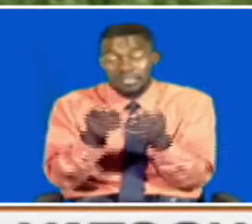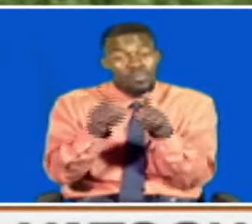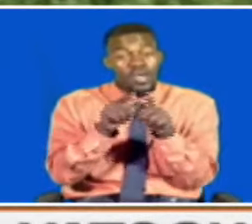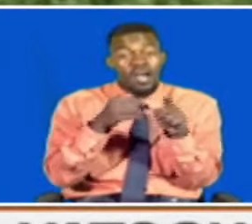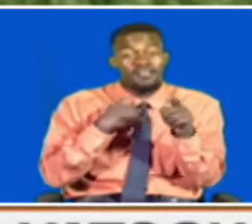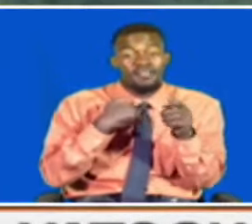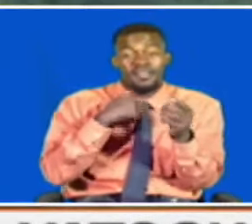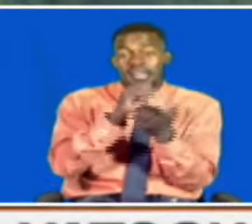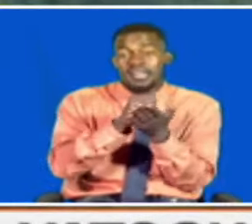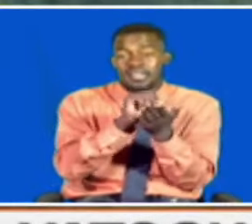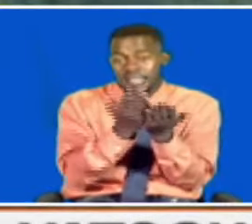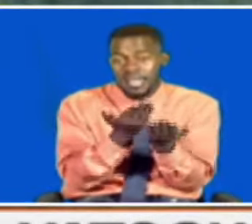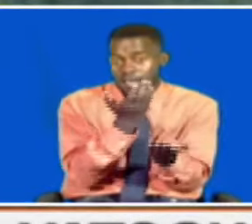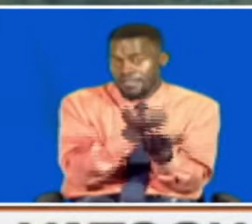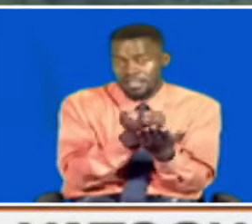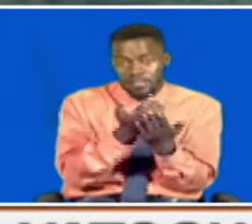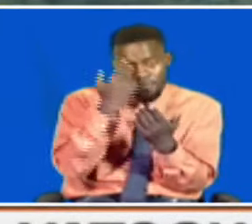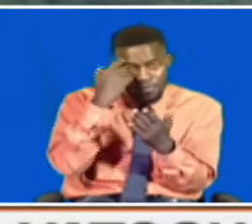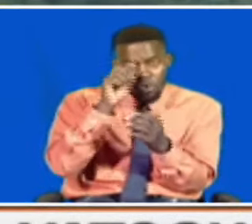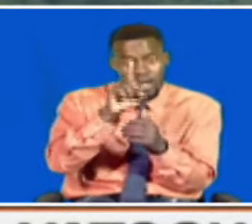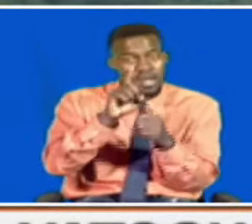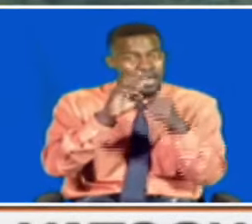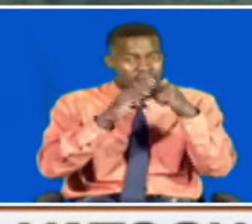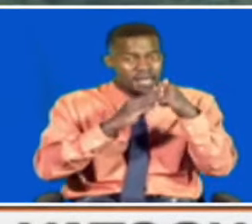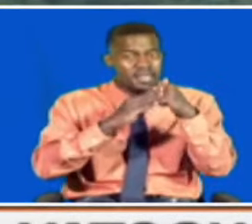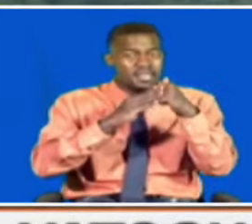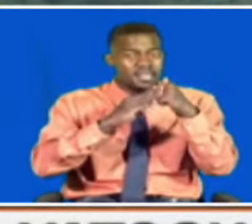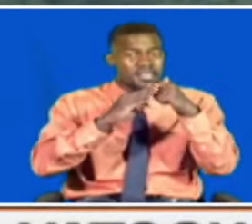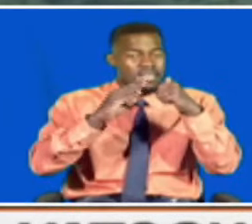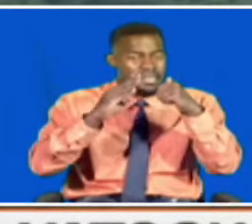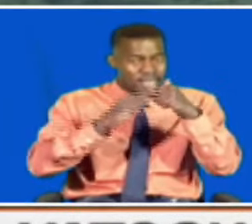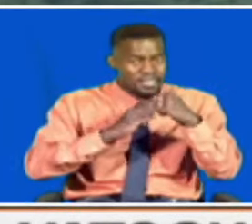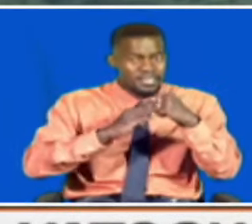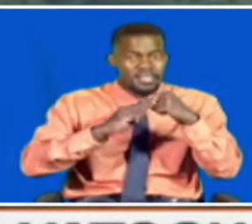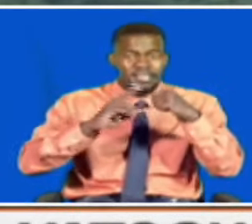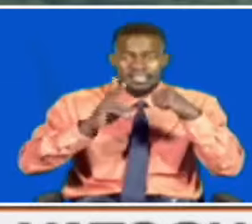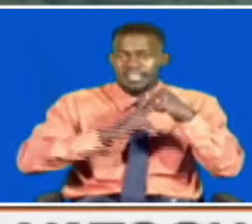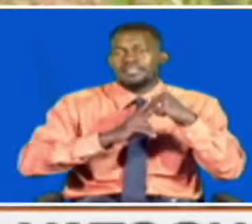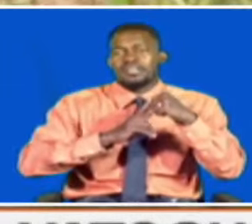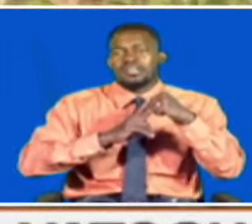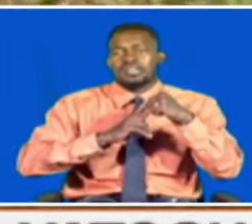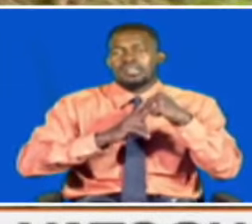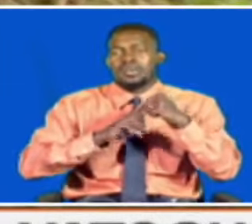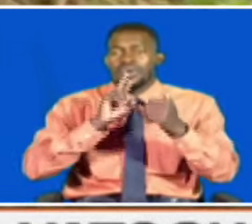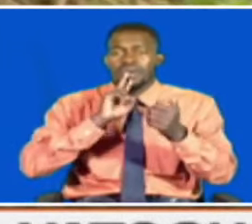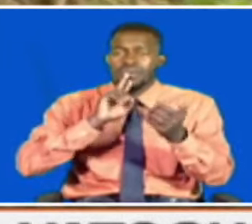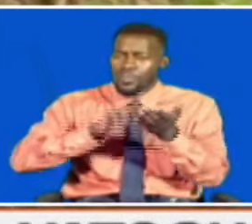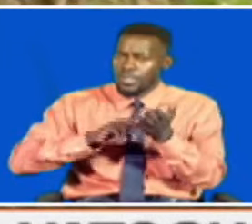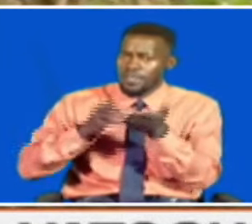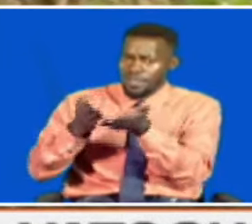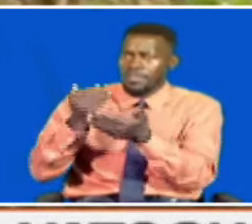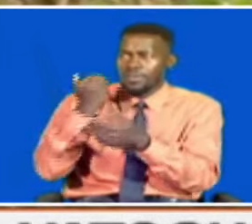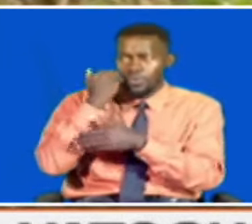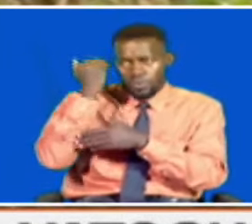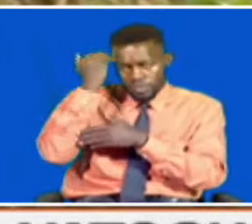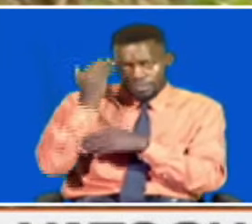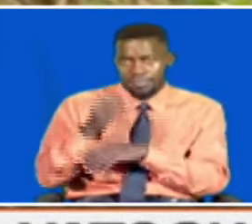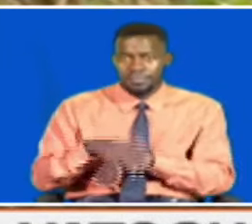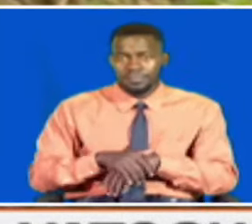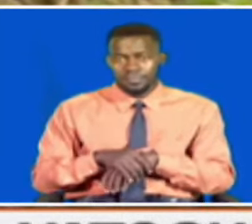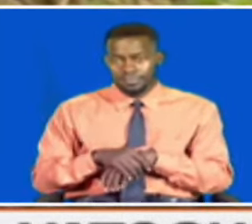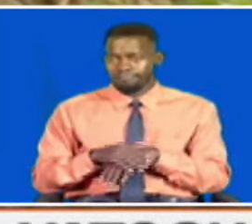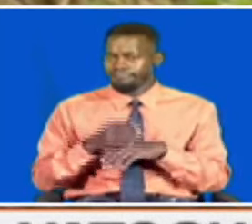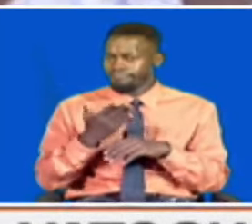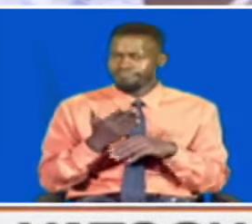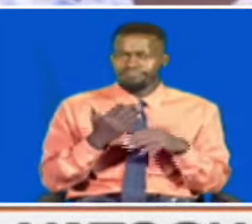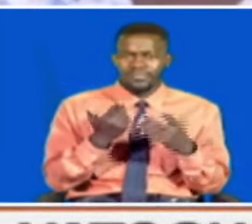ya area hii. Tutapigania, hata tutaenda kotini kutafuta haki yetu. Jamii hii inaeleza kuwa juhudi zao